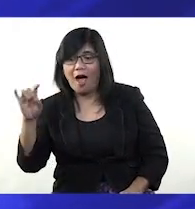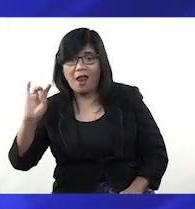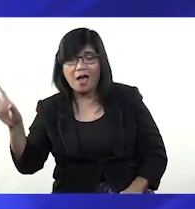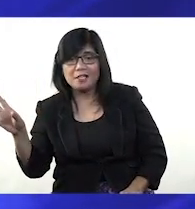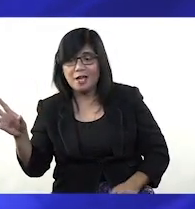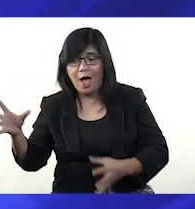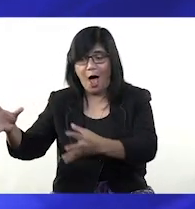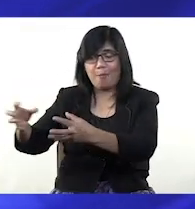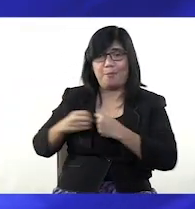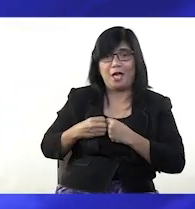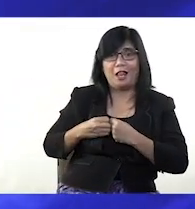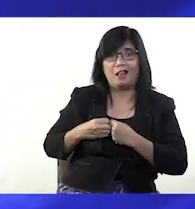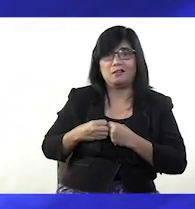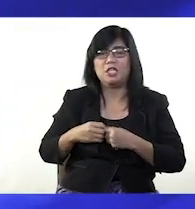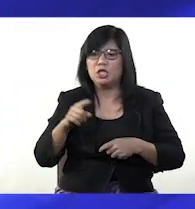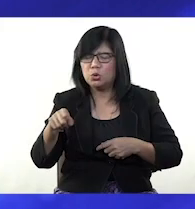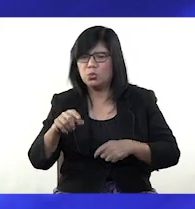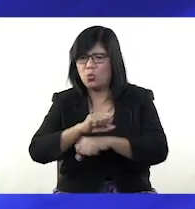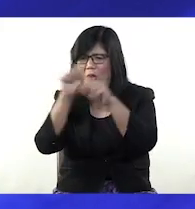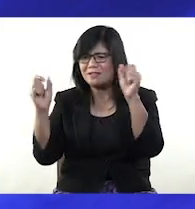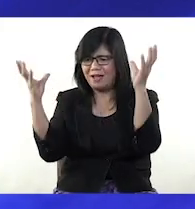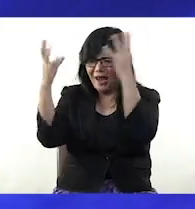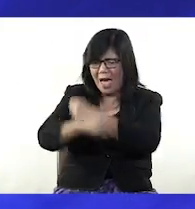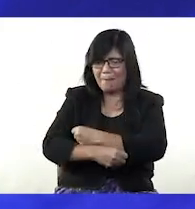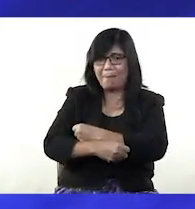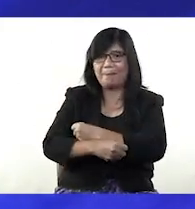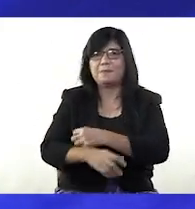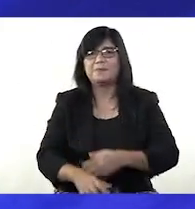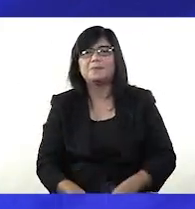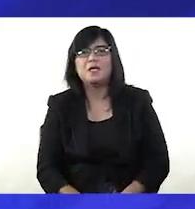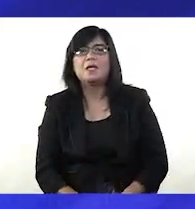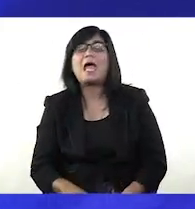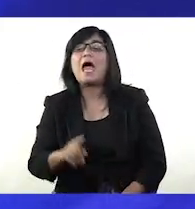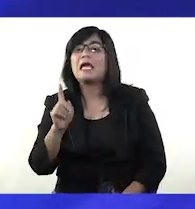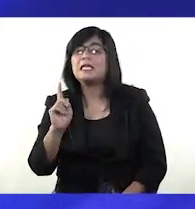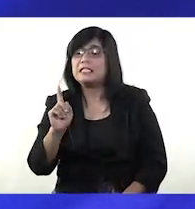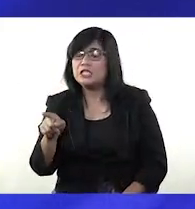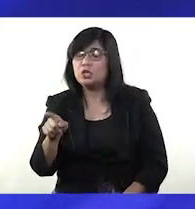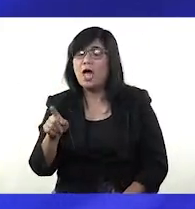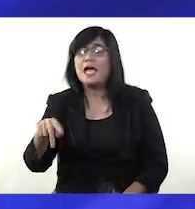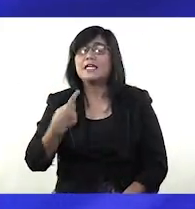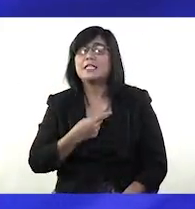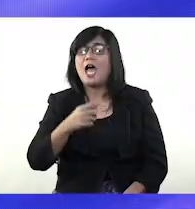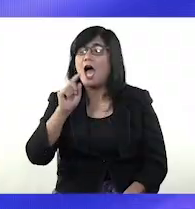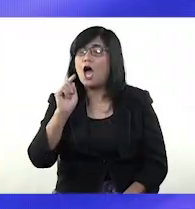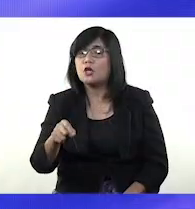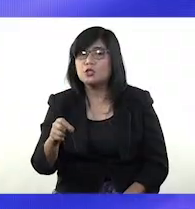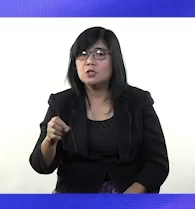Haha iya siwil gelap dan terang dunia artinya menyandarkan